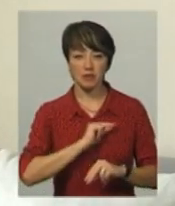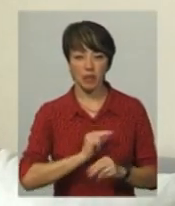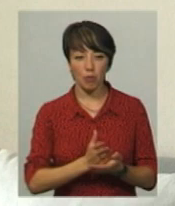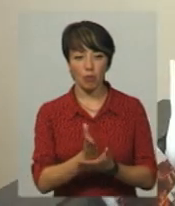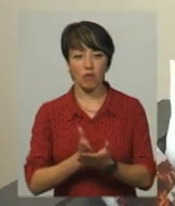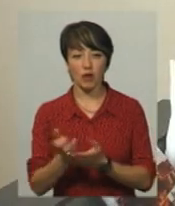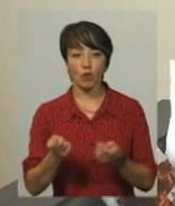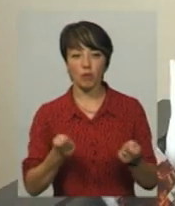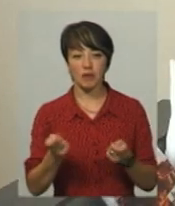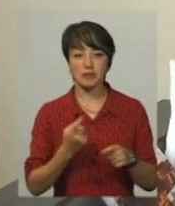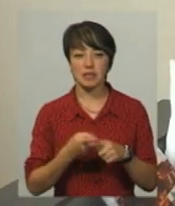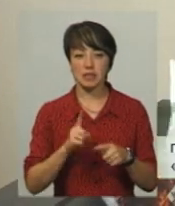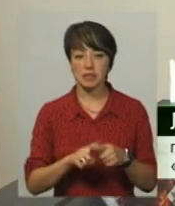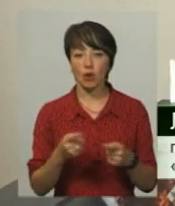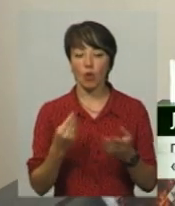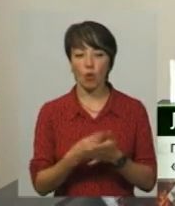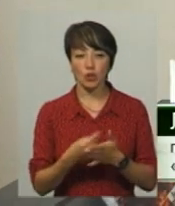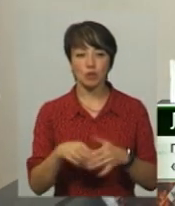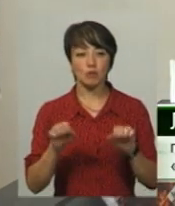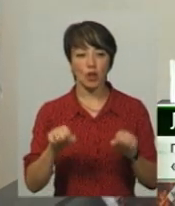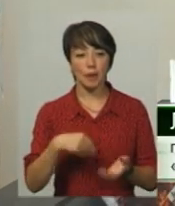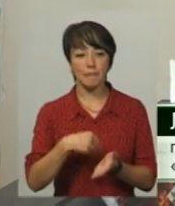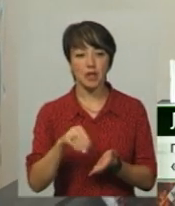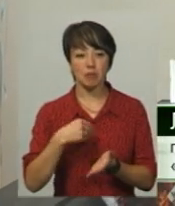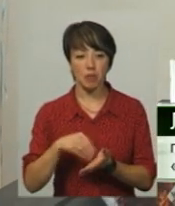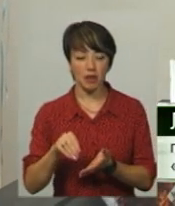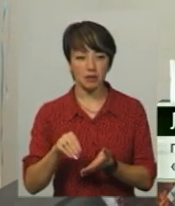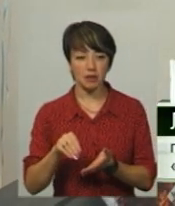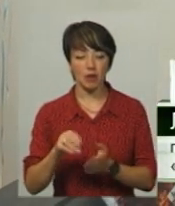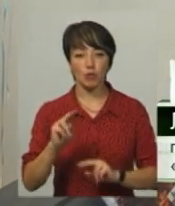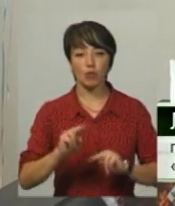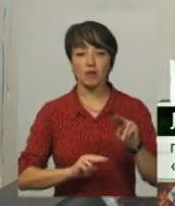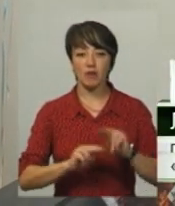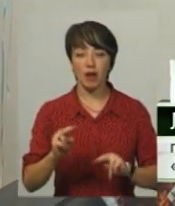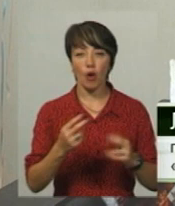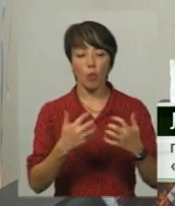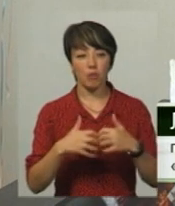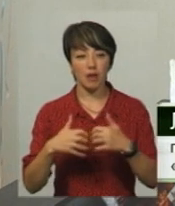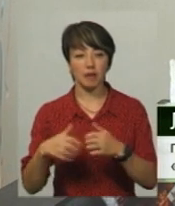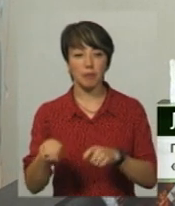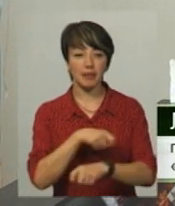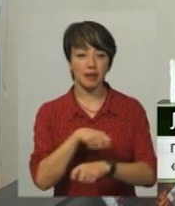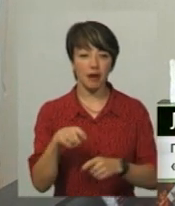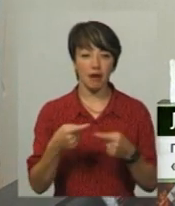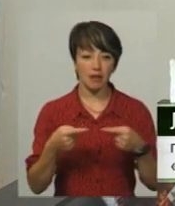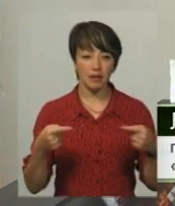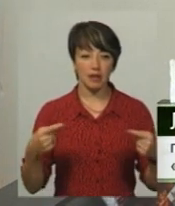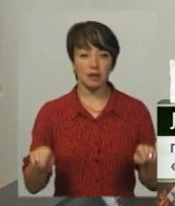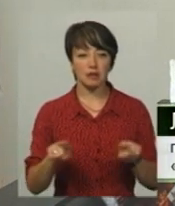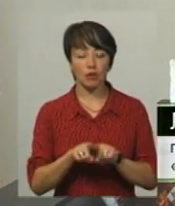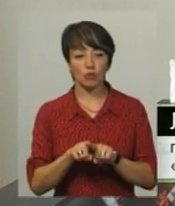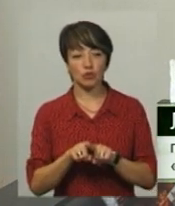профільних управлінь. За ці кошти ми змогли придбати будівельне обладнання, будівельні матеріали,